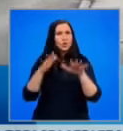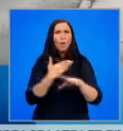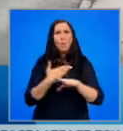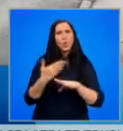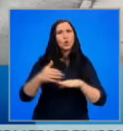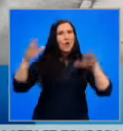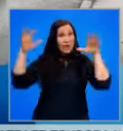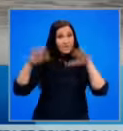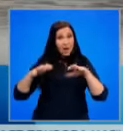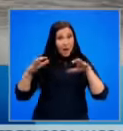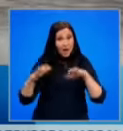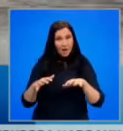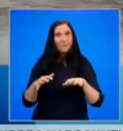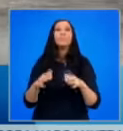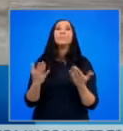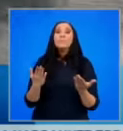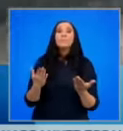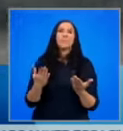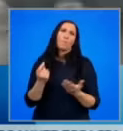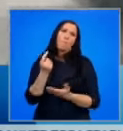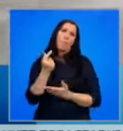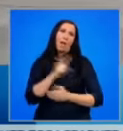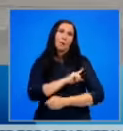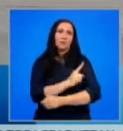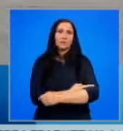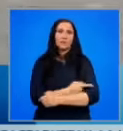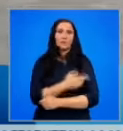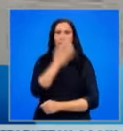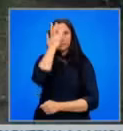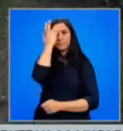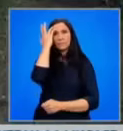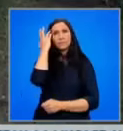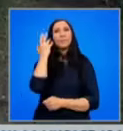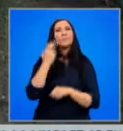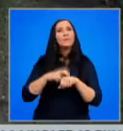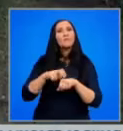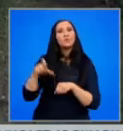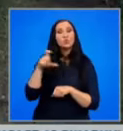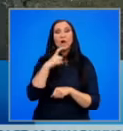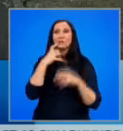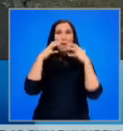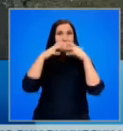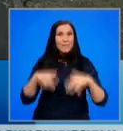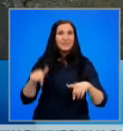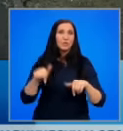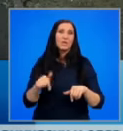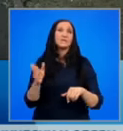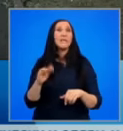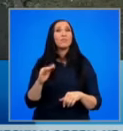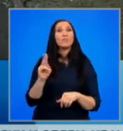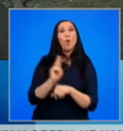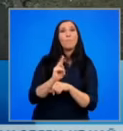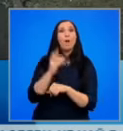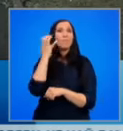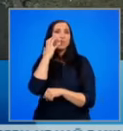Дъждът продължава да вали, но в много по-малка сила. Давид Сукнаров, за бедствието от този следобед в